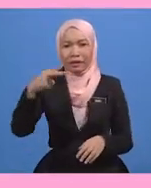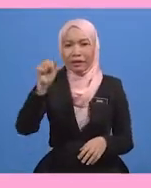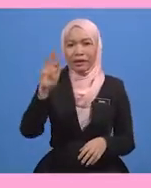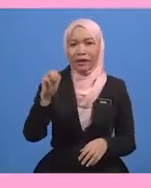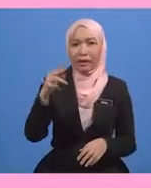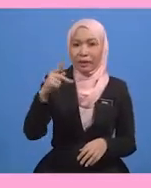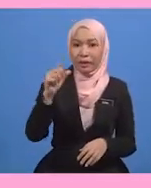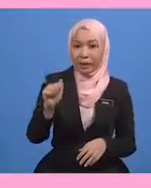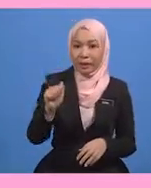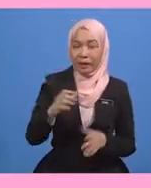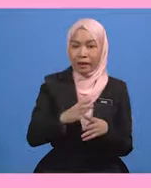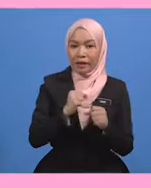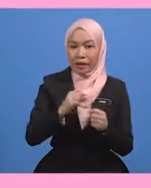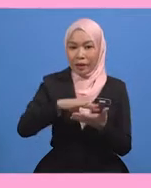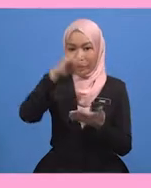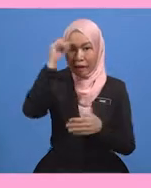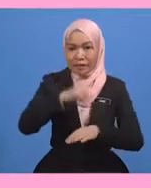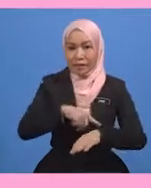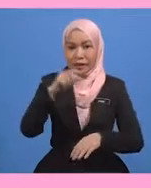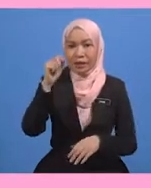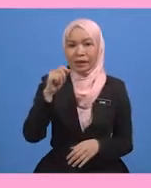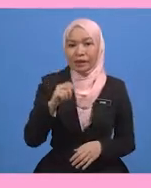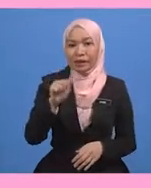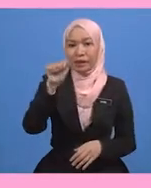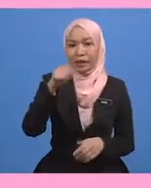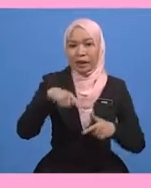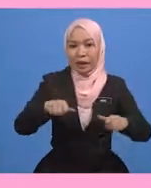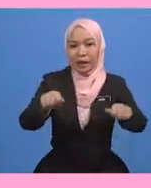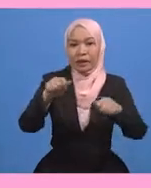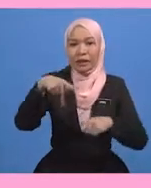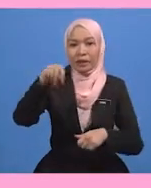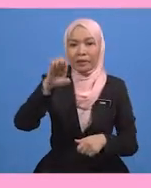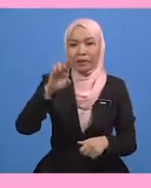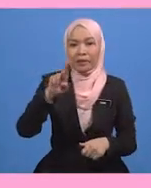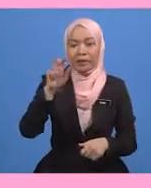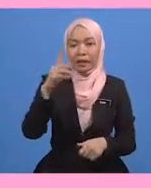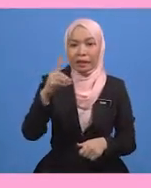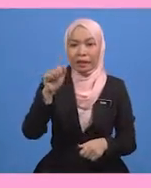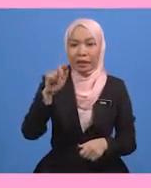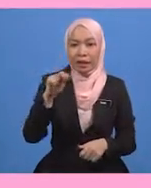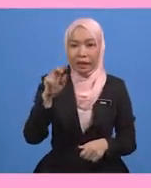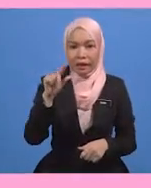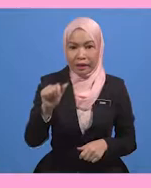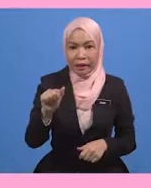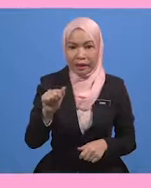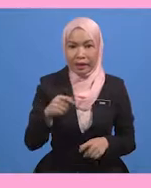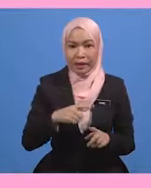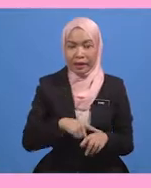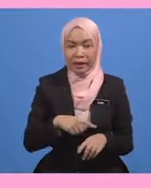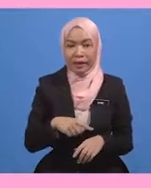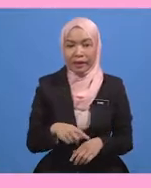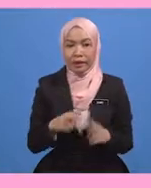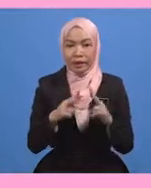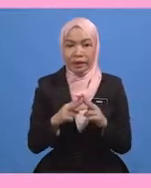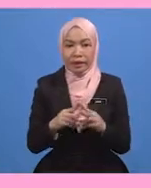mendapat pendidikan awal aliran perdana di sekolah rendah Desa Padang Panjang, manakala